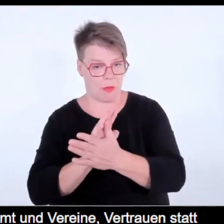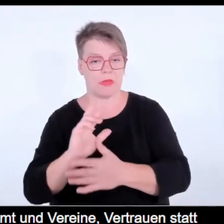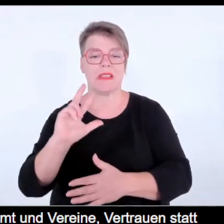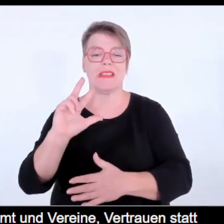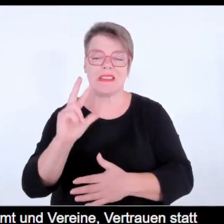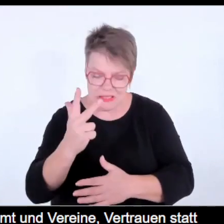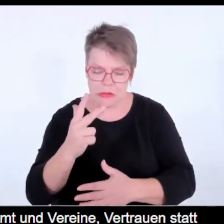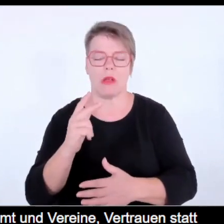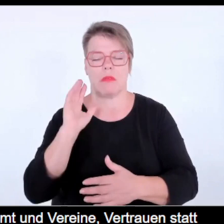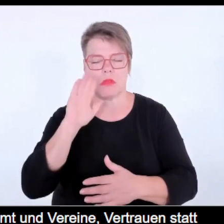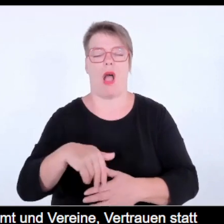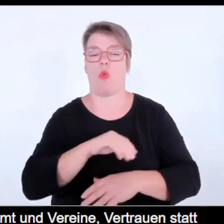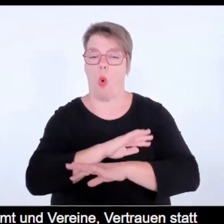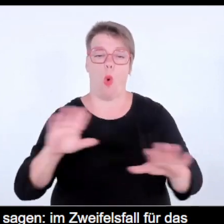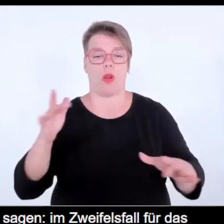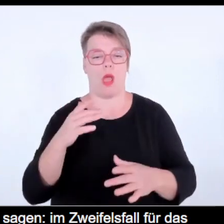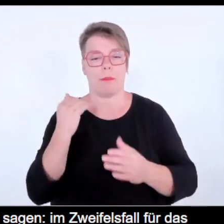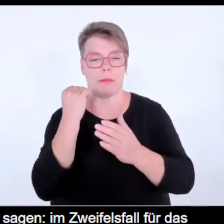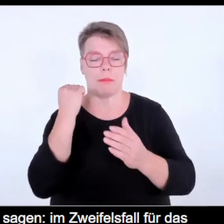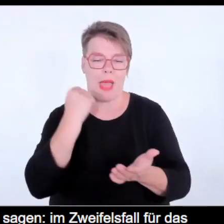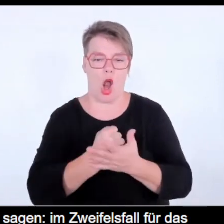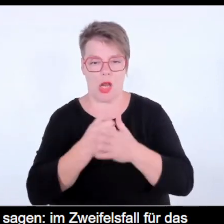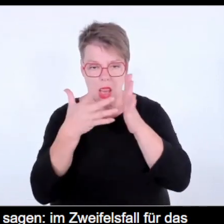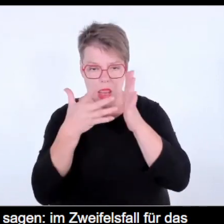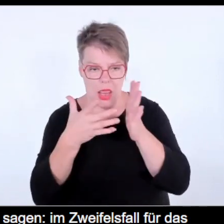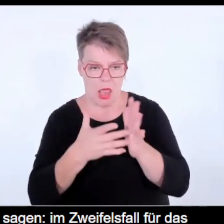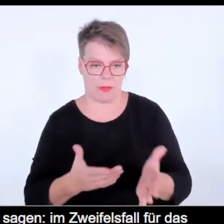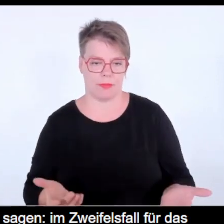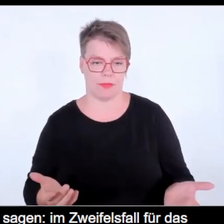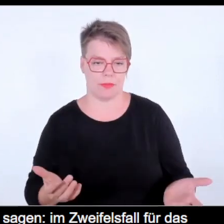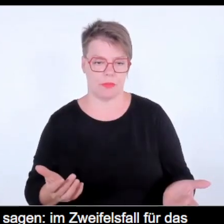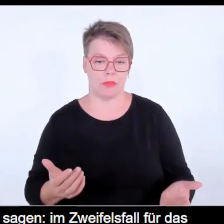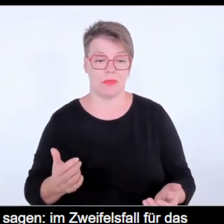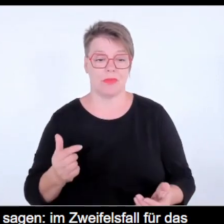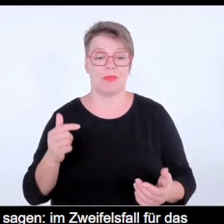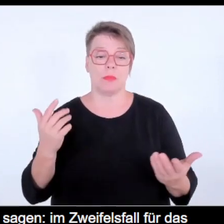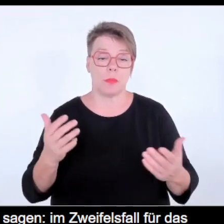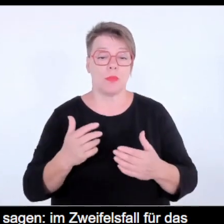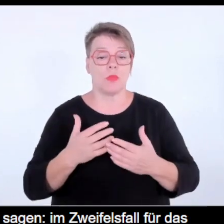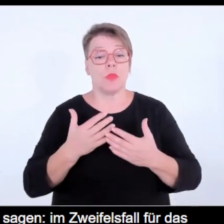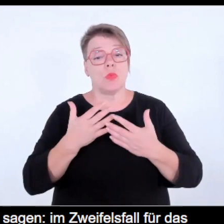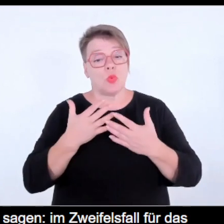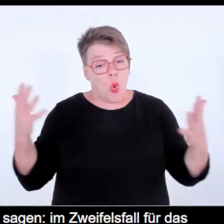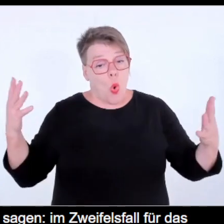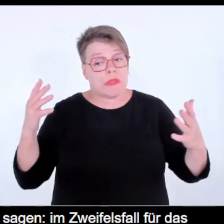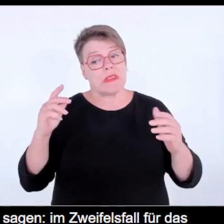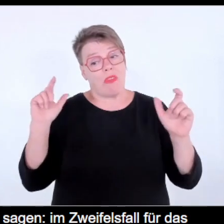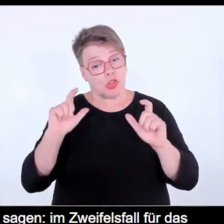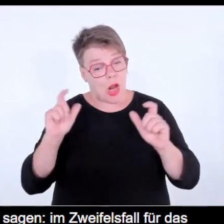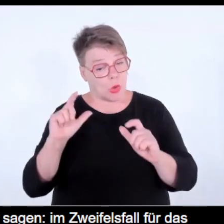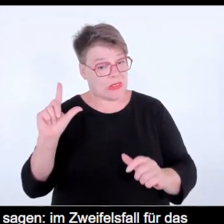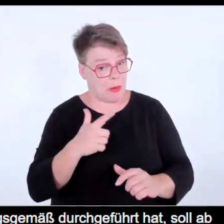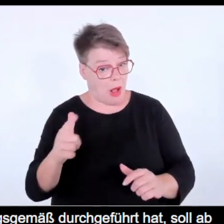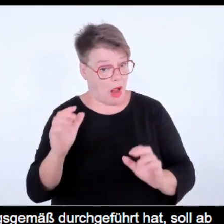Das ist der Prozess, den wir in Bayern voranbringen. Wir fordern auch auf Bundesebene Verbesserungen, eine Paragrafenbremse, einen